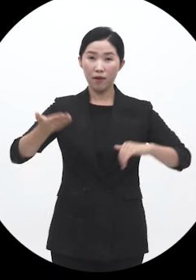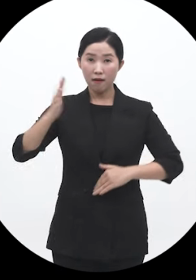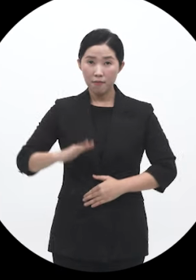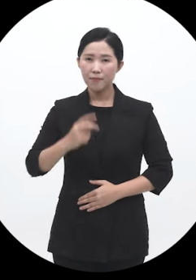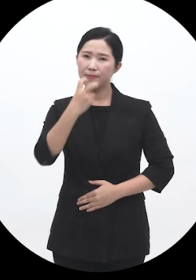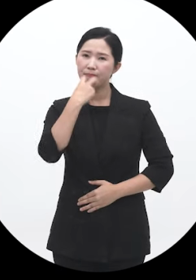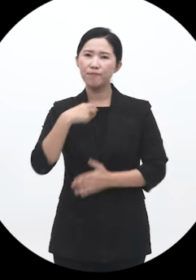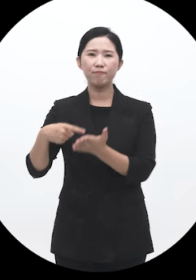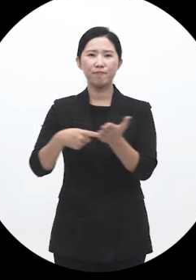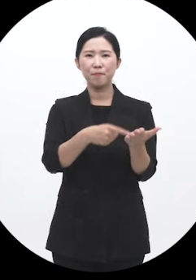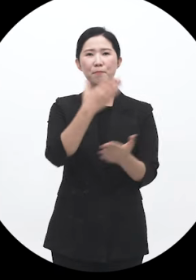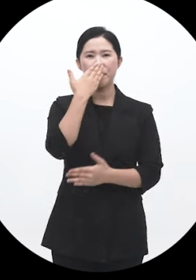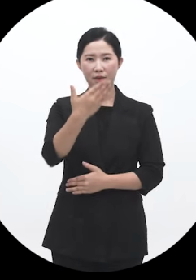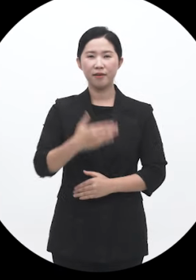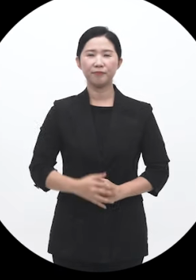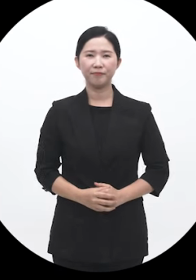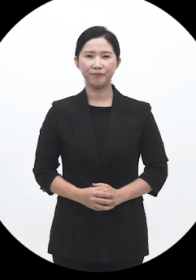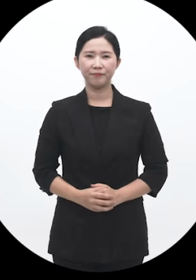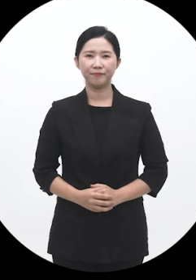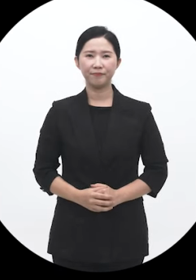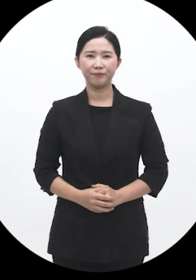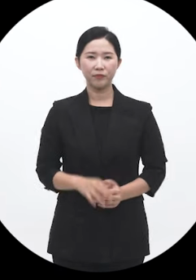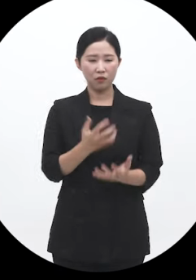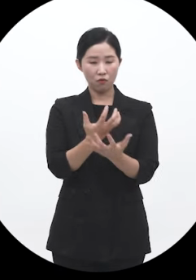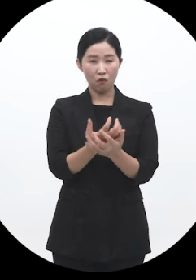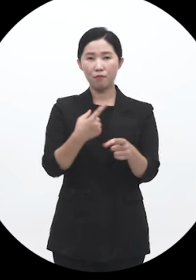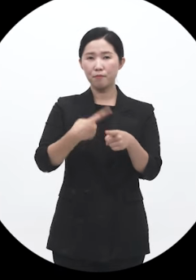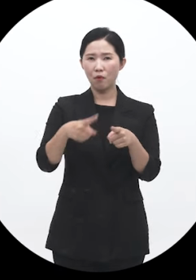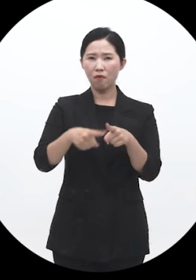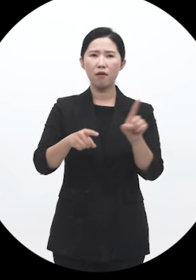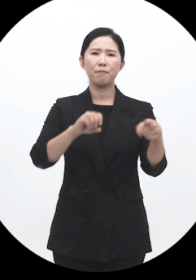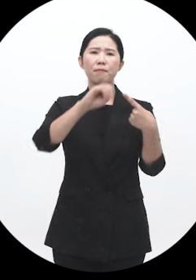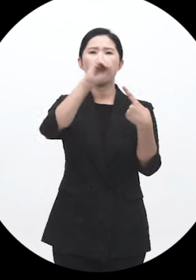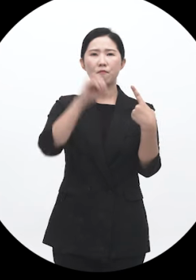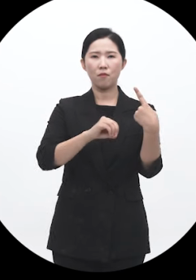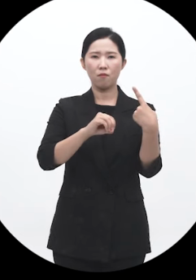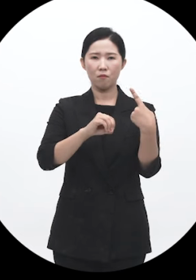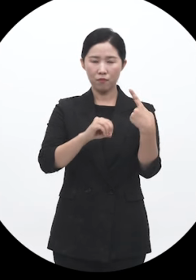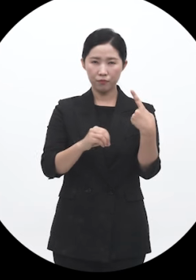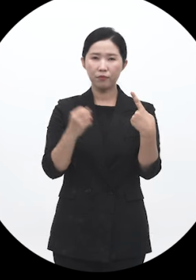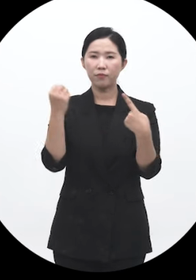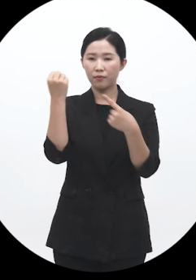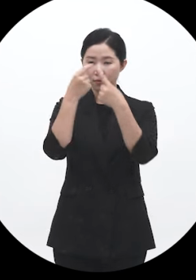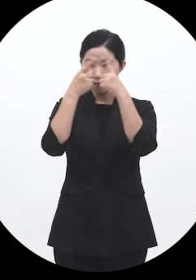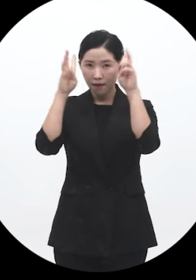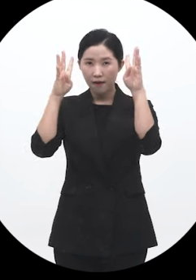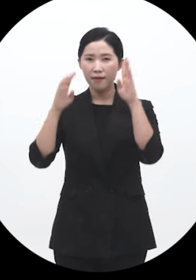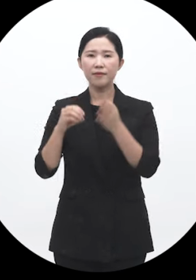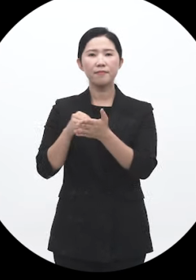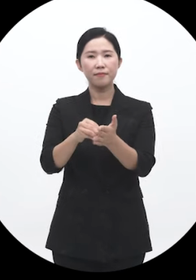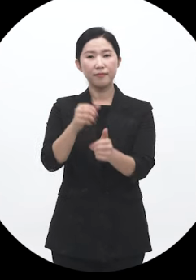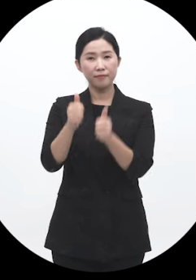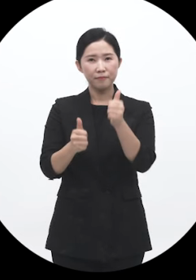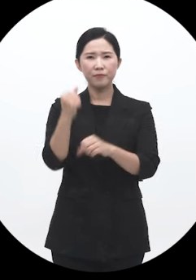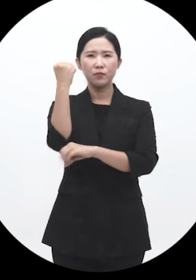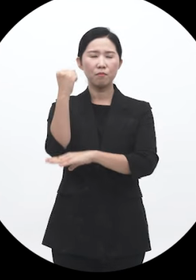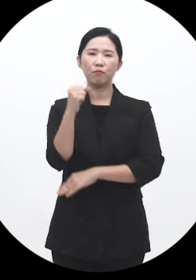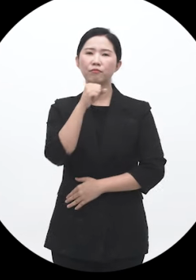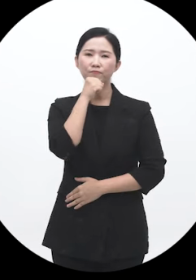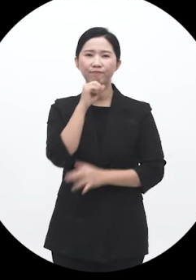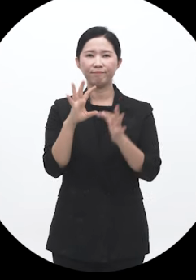지원이 가능합니다. 서류 100%로 선발하고 수능 최저학력 기준은 적용되지